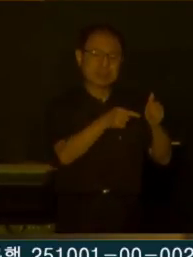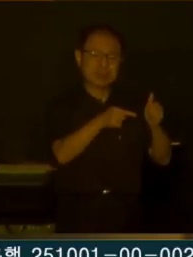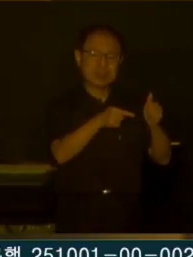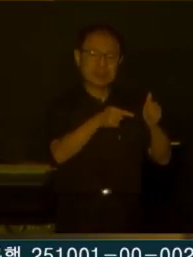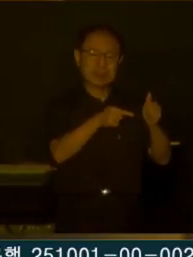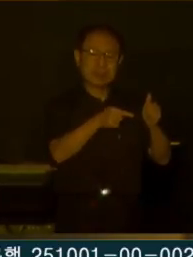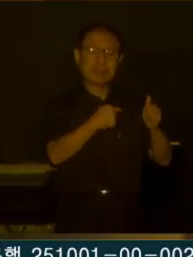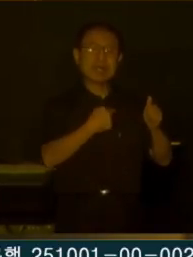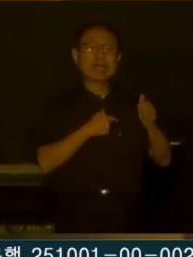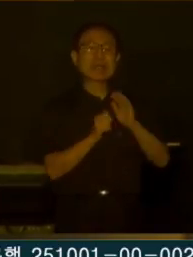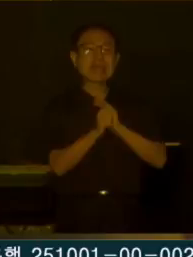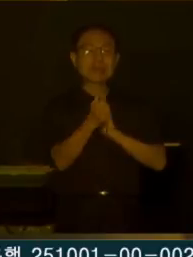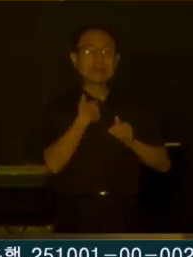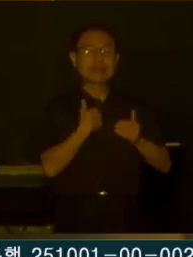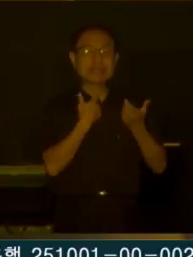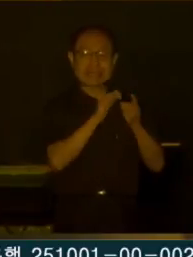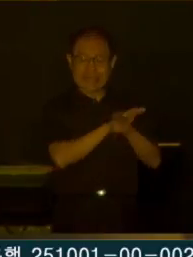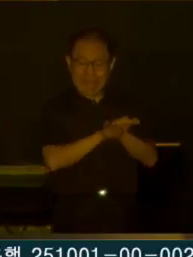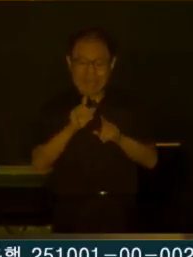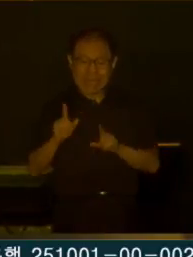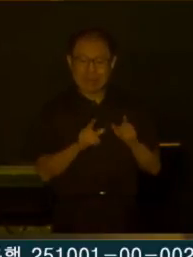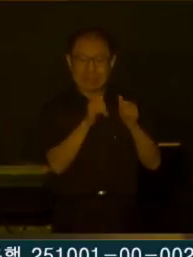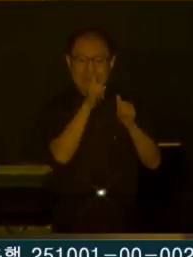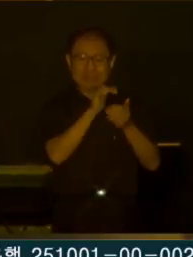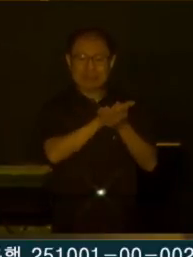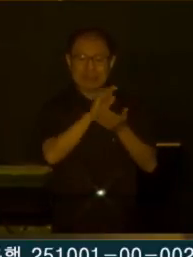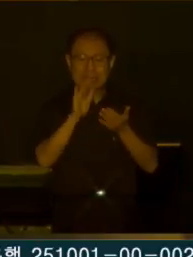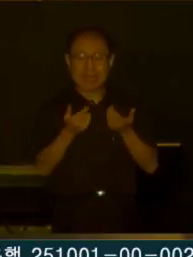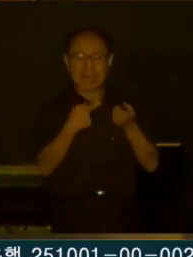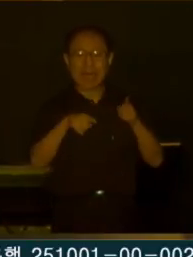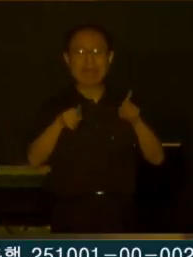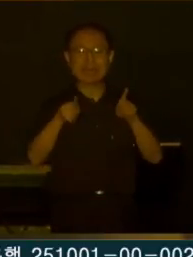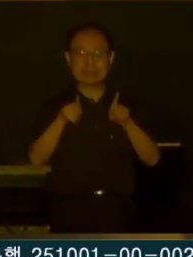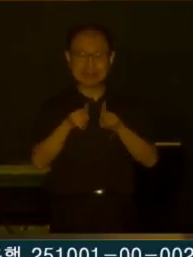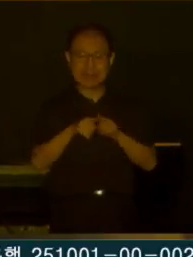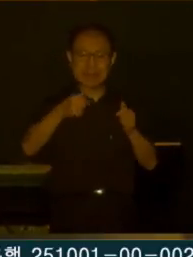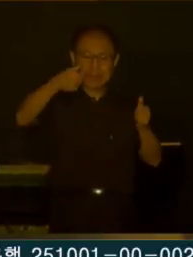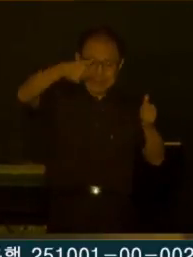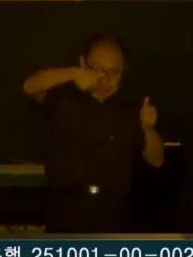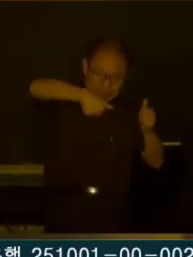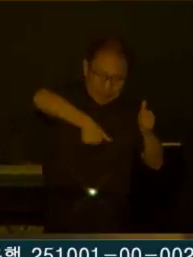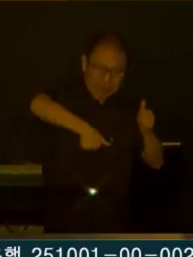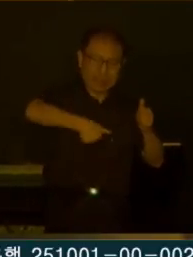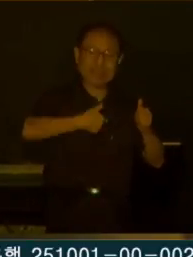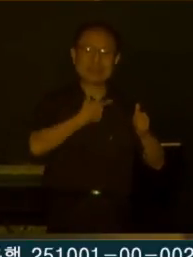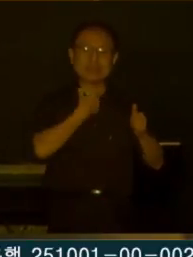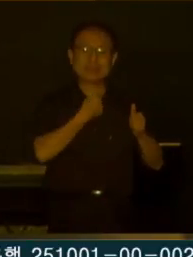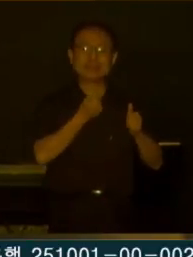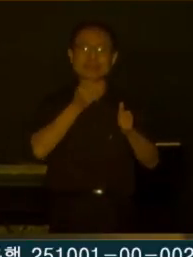대표님, 우리 이렇게 참잘 살고 있어요. 함께 인사드려요.